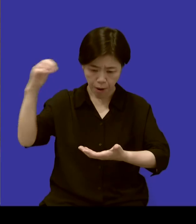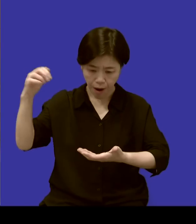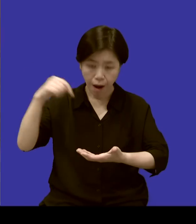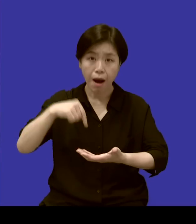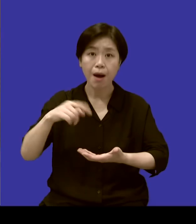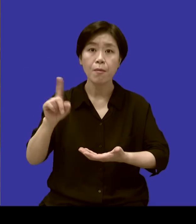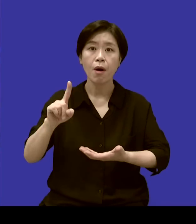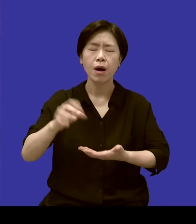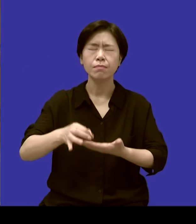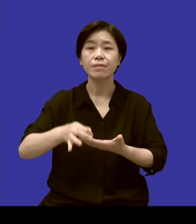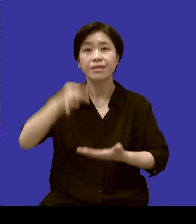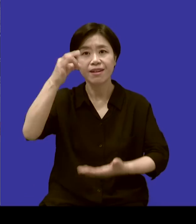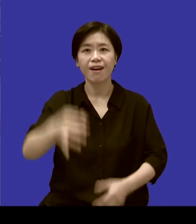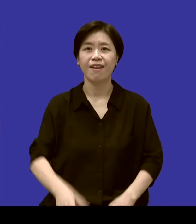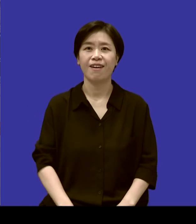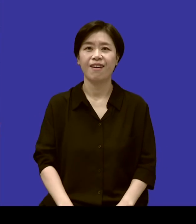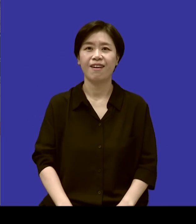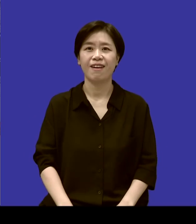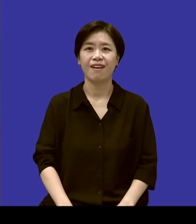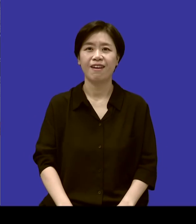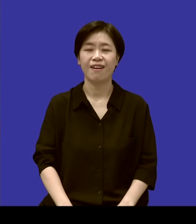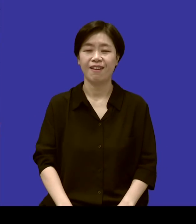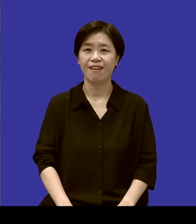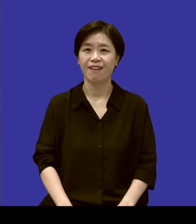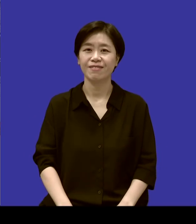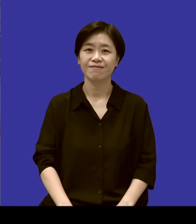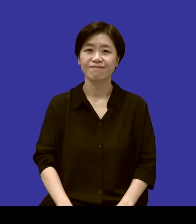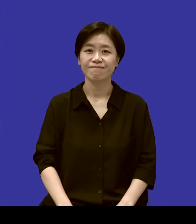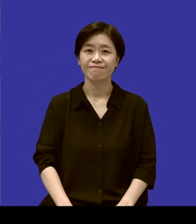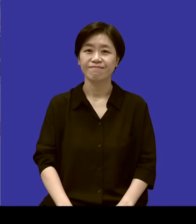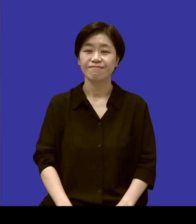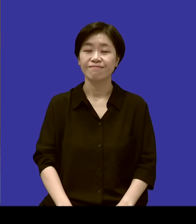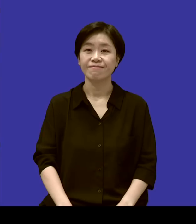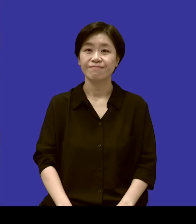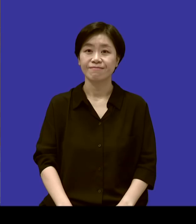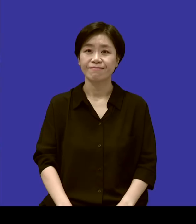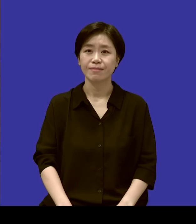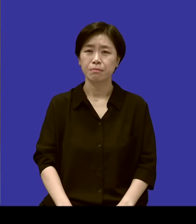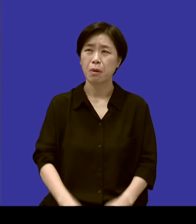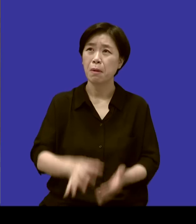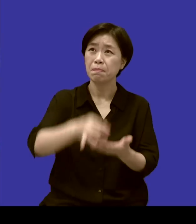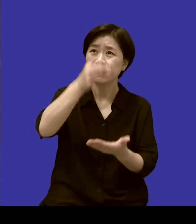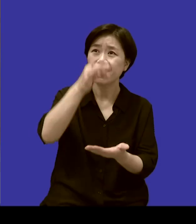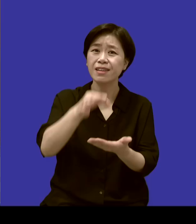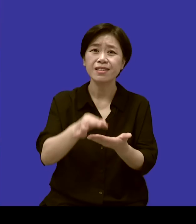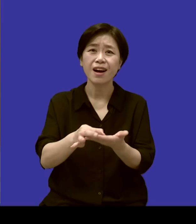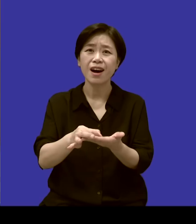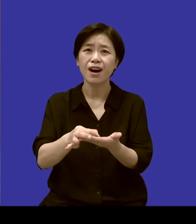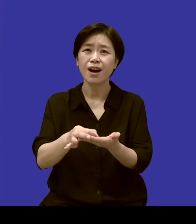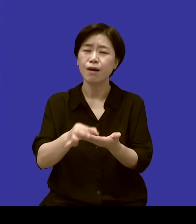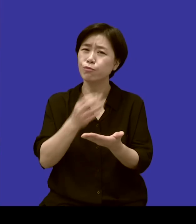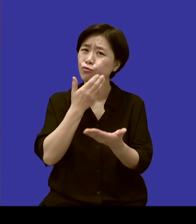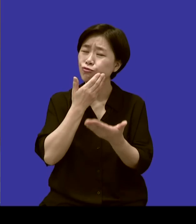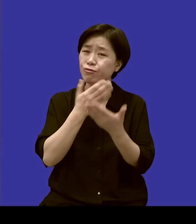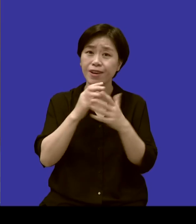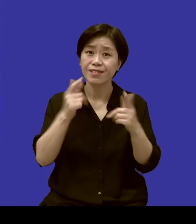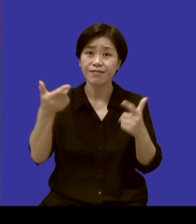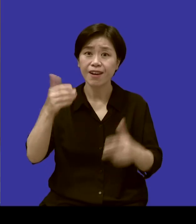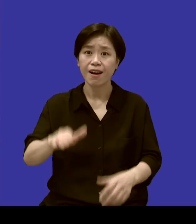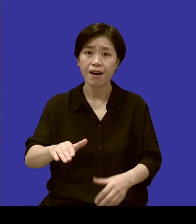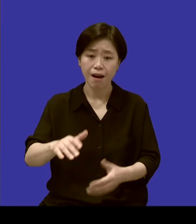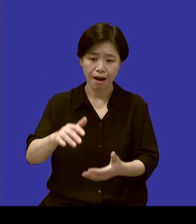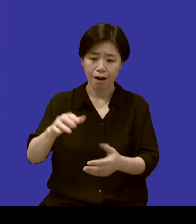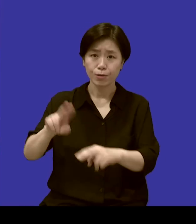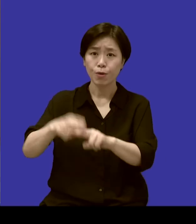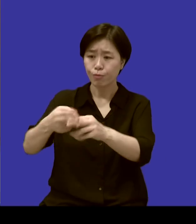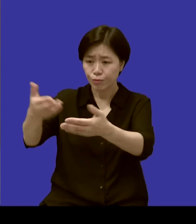어머 이거 너무 비싼 선물이야. 가야지. 가야지. 네. 또 그걸 따지는 건 아니지만 예. 정성이 들어가 있는 게 보이는 거예요. 예. 그래서